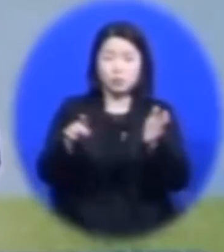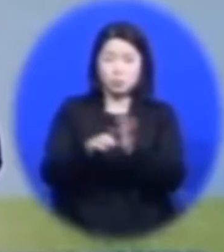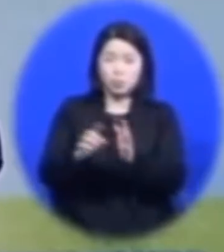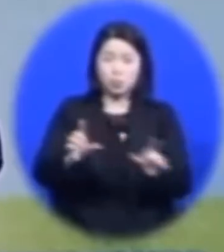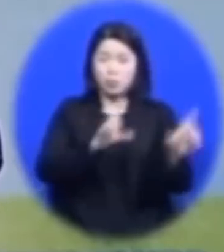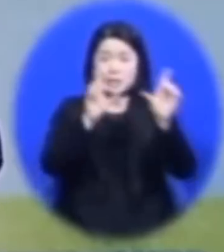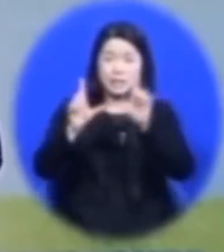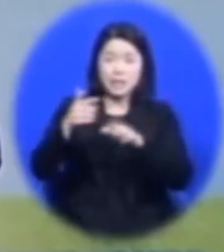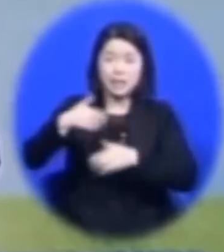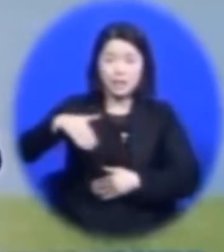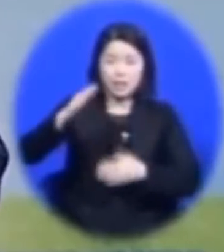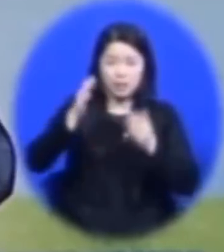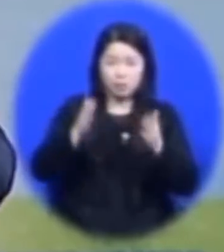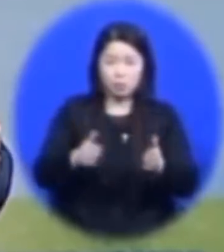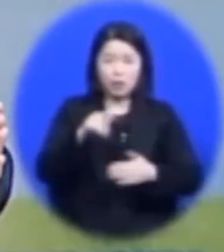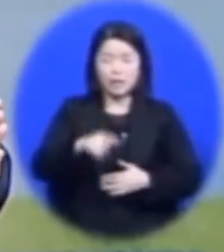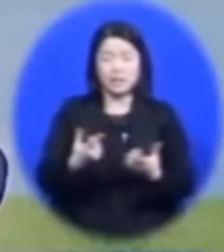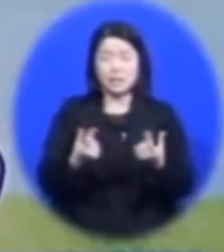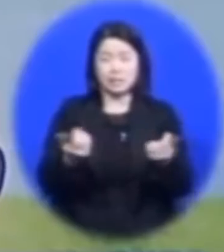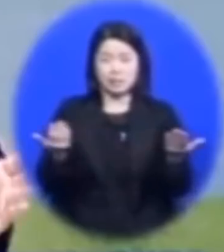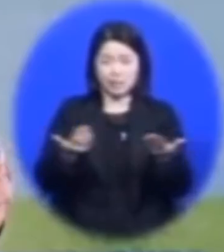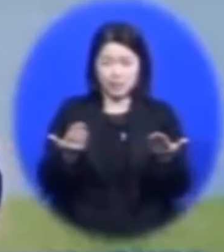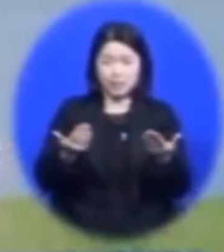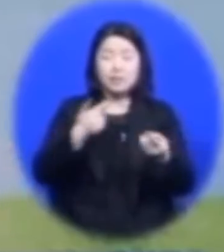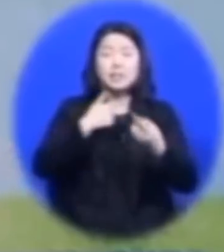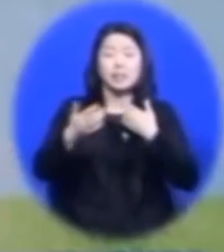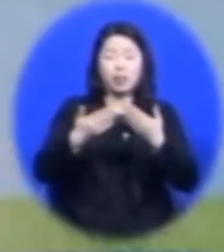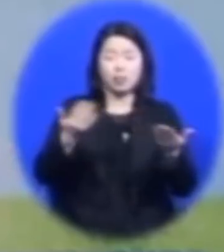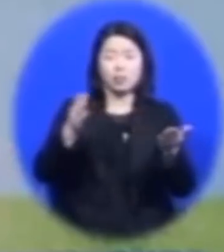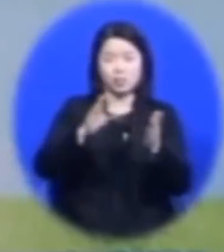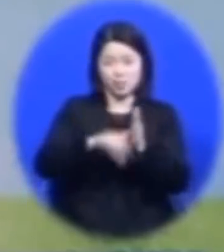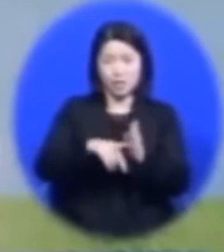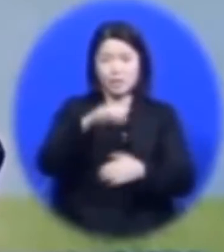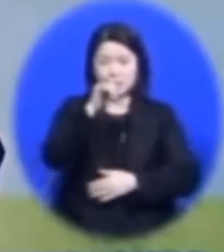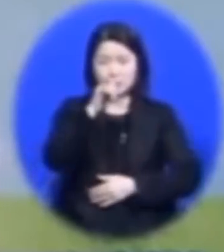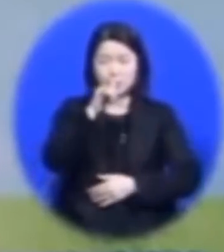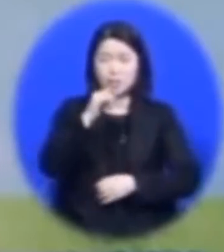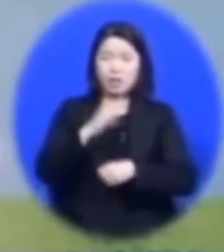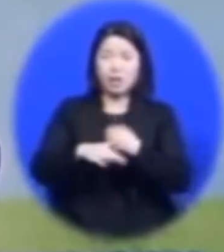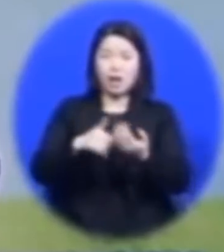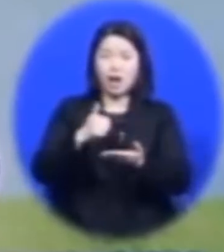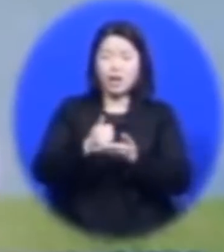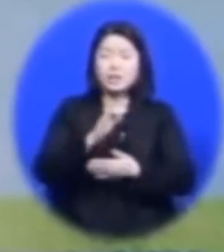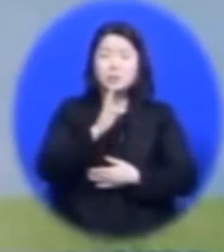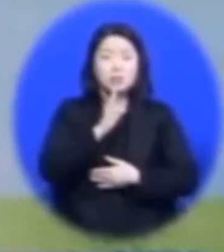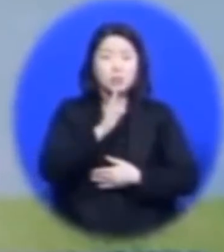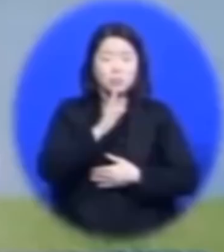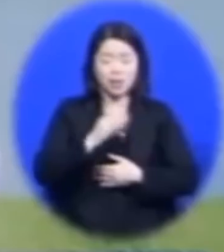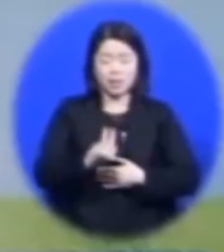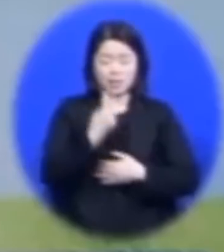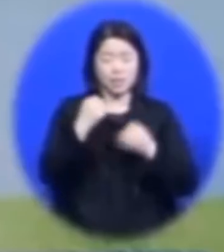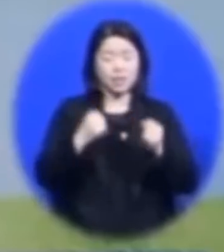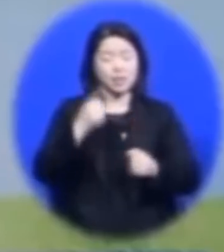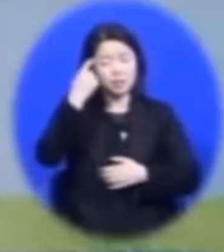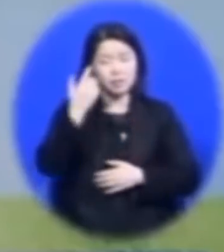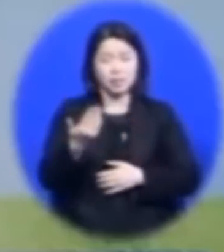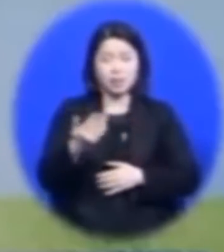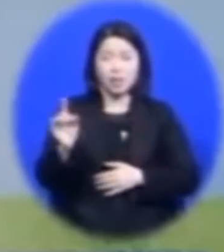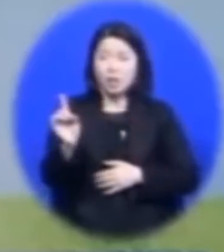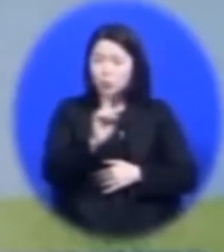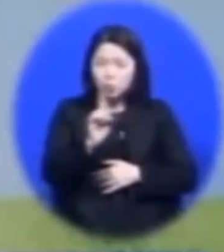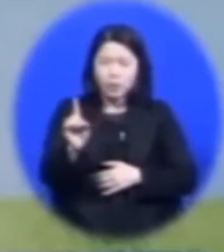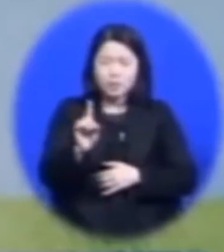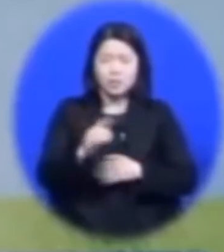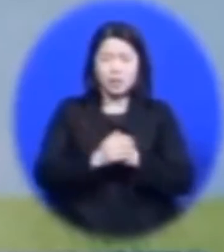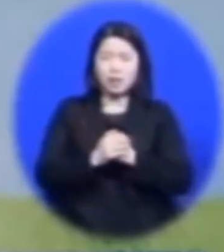동안에 이런 일을 겪을 때가 있습니다 하나님은 정말 살아 계신가 도대체